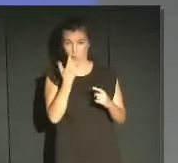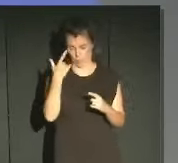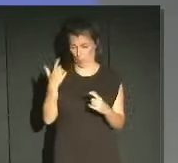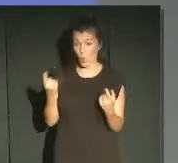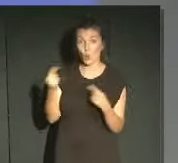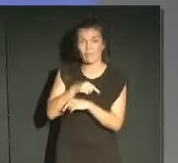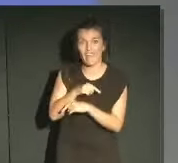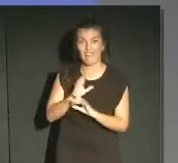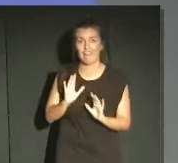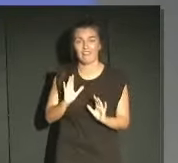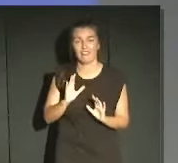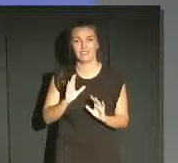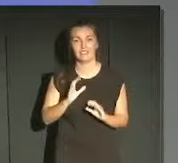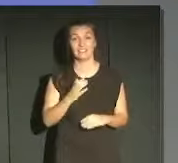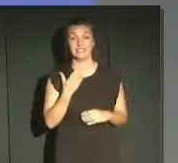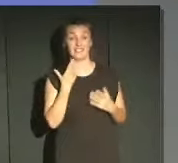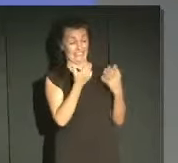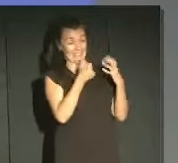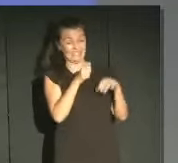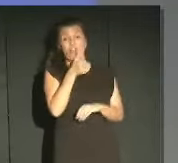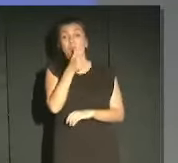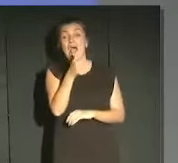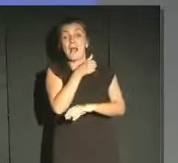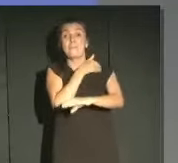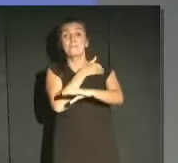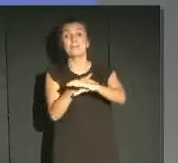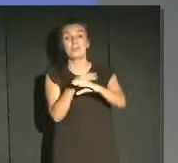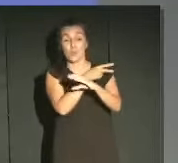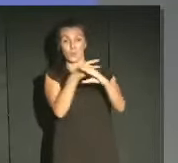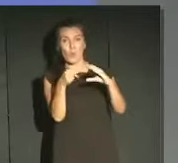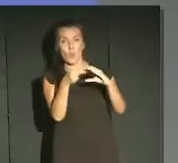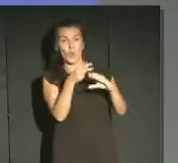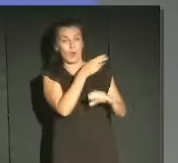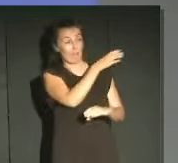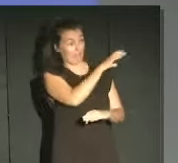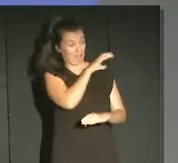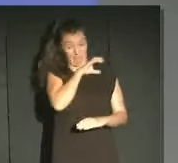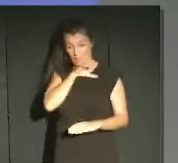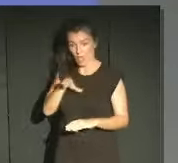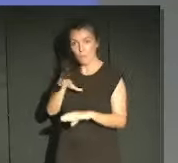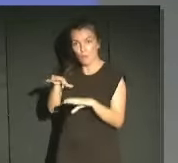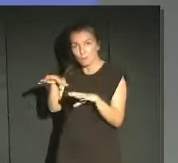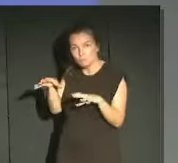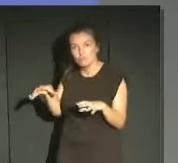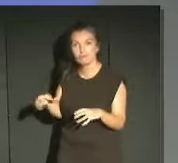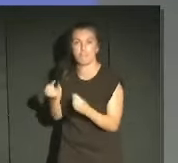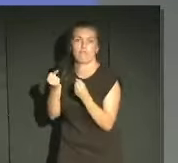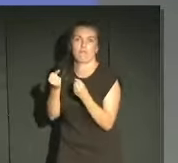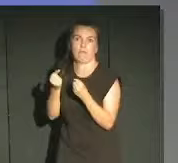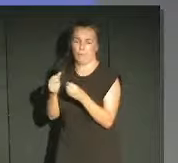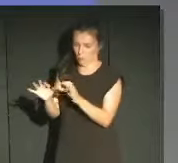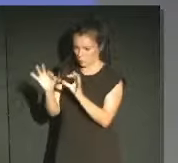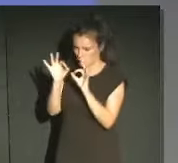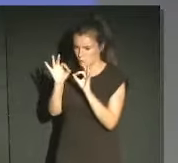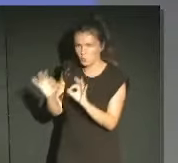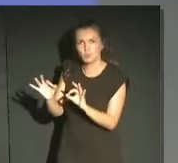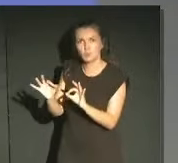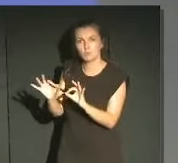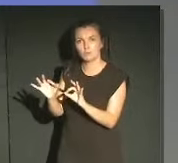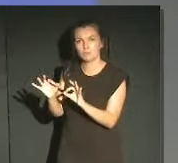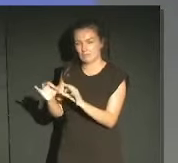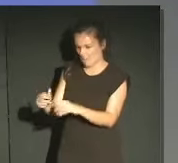601 million d'euros qui peuvent être utilisés de manière salutaire de manière pertinente